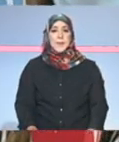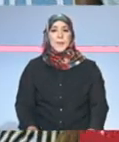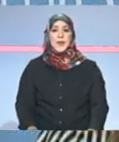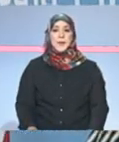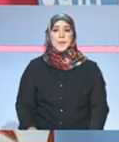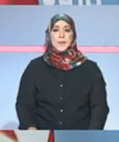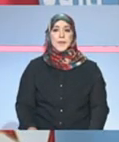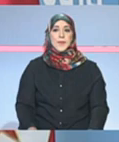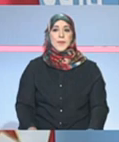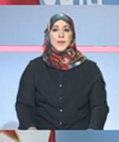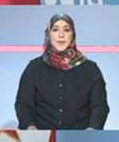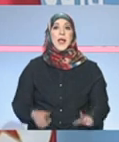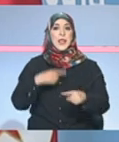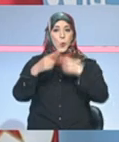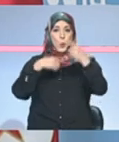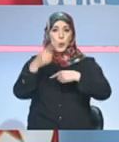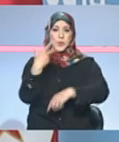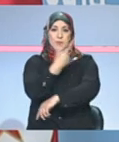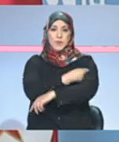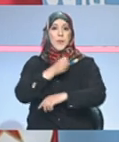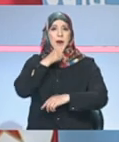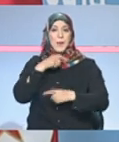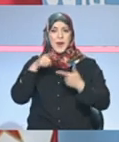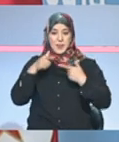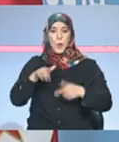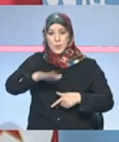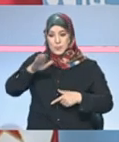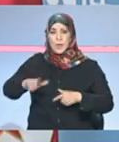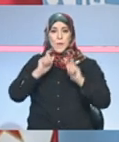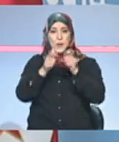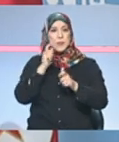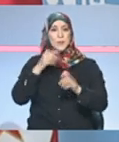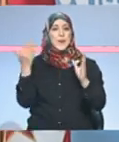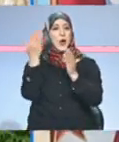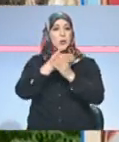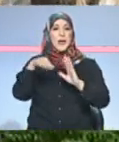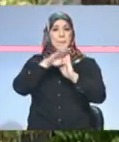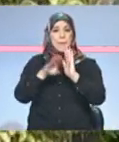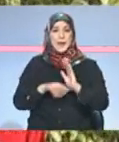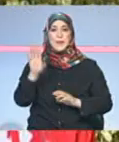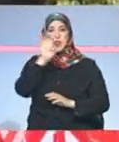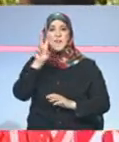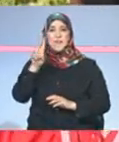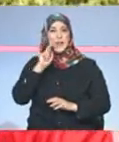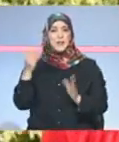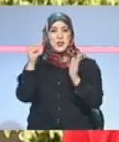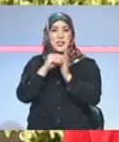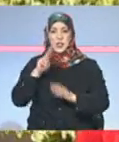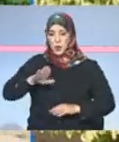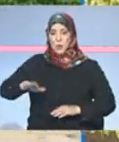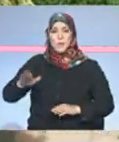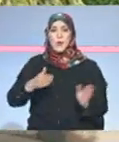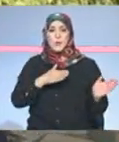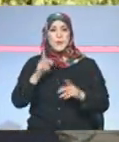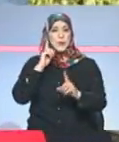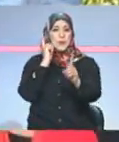فجلنا كبارنا واليوم وقيت باش نلقحوا صغارنا، يكفي انك تدخل على evax.in وتسجل ولدك. حاب نرجع لحياتي العاديه